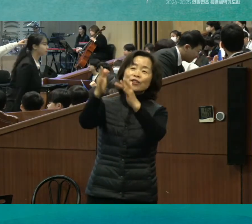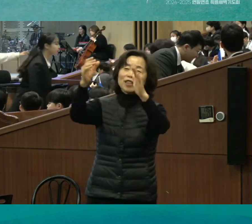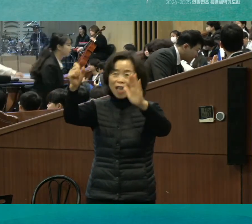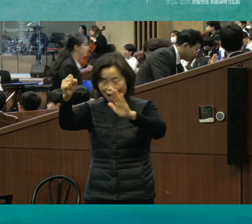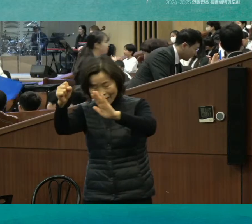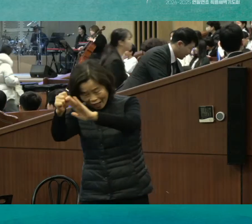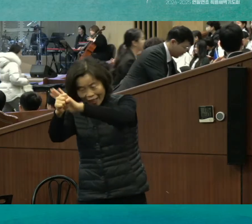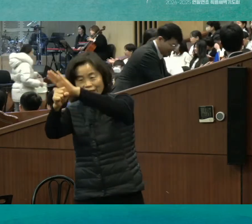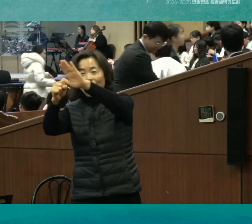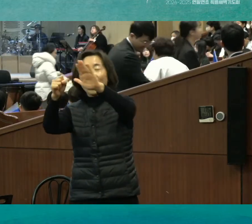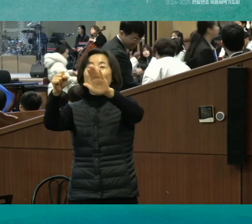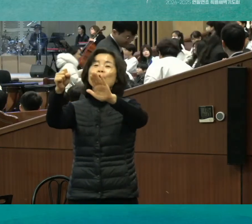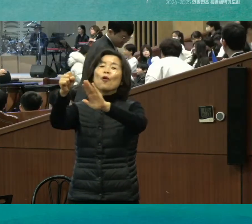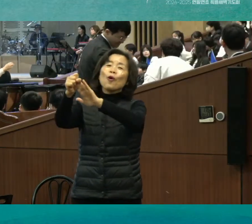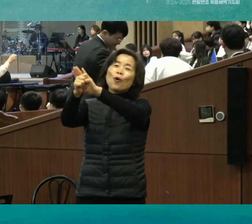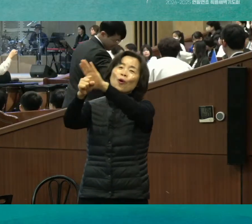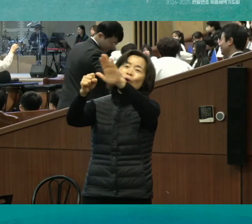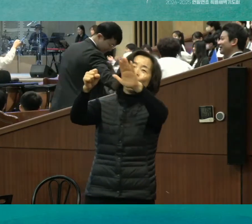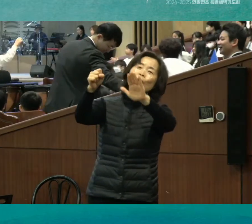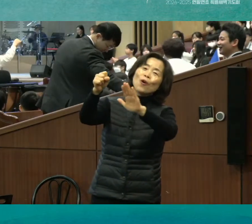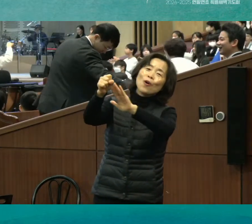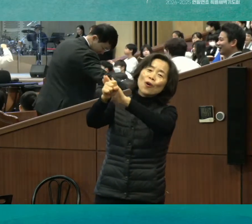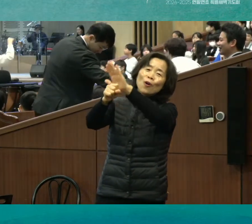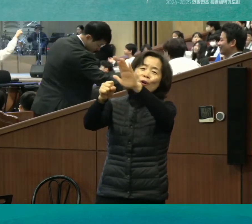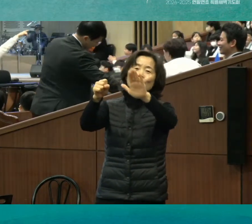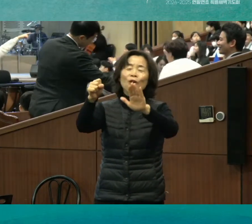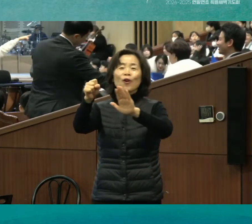예수를 먹고 난 예수가 좋다고